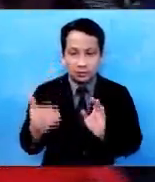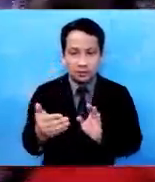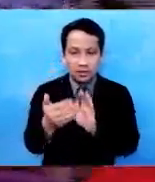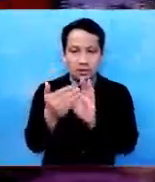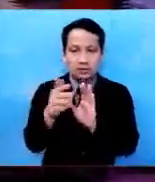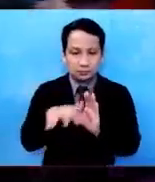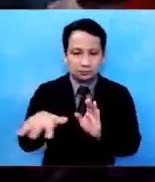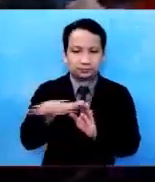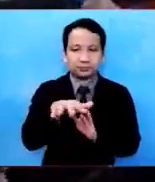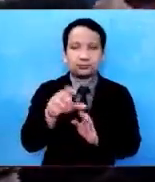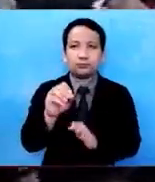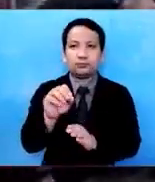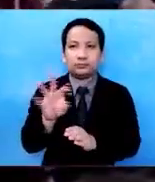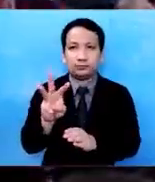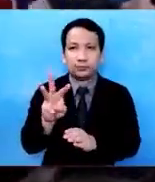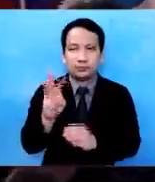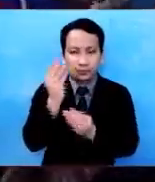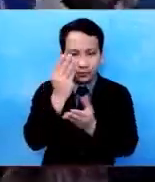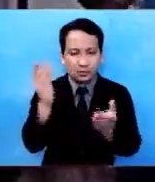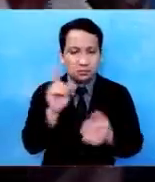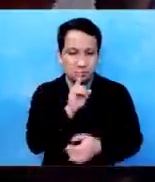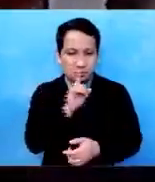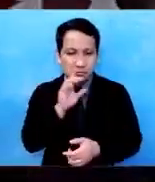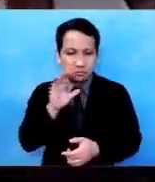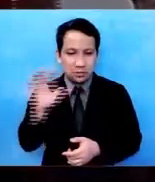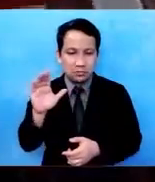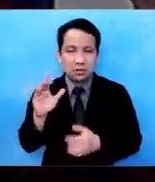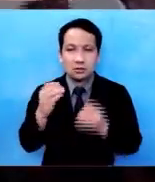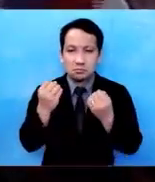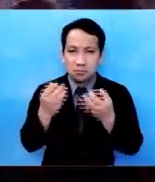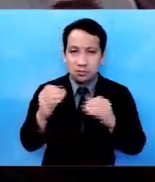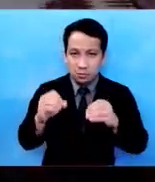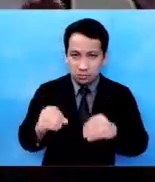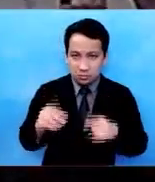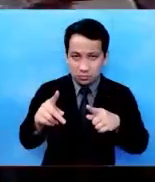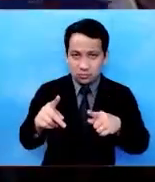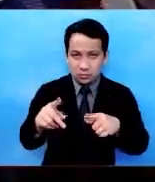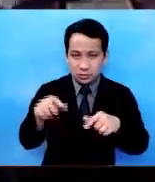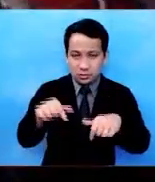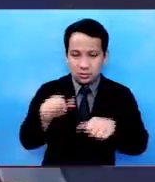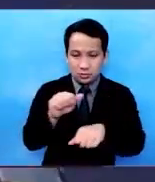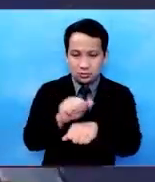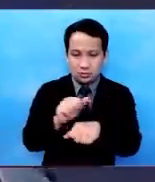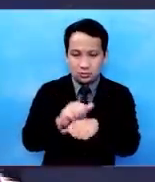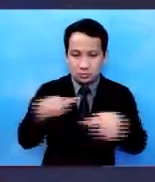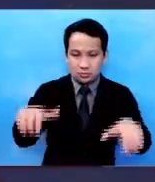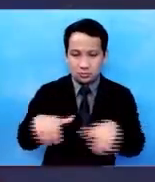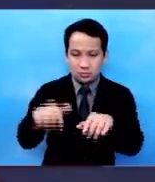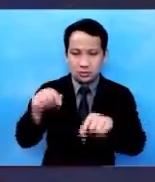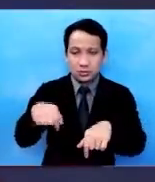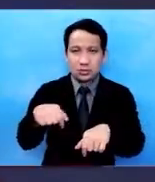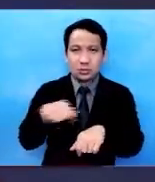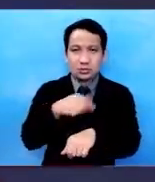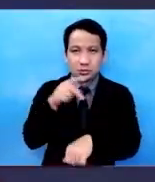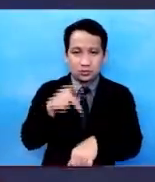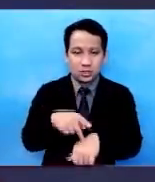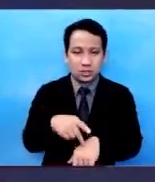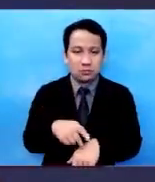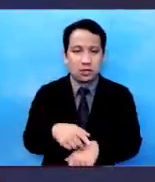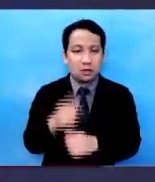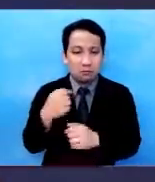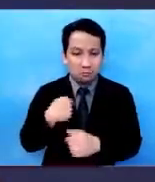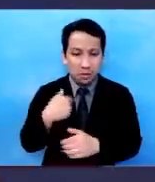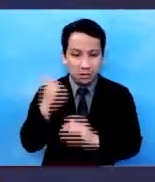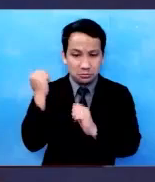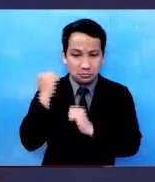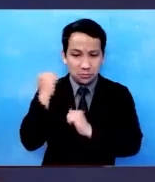OFW, nangako siya ng mas maraming oportunidad na trabaho sa Pilipinas. Ang ating pangarap na wala nang kailangan